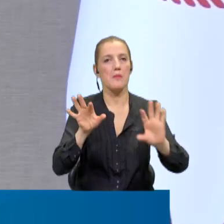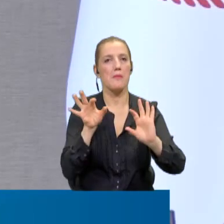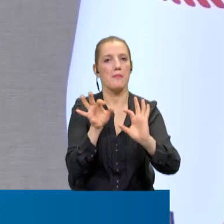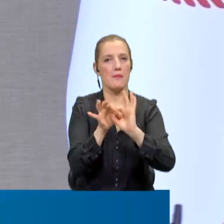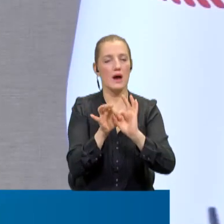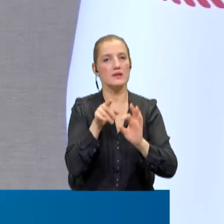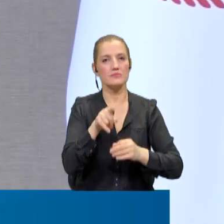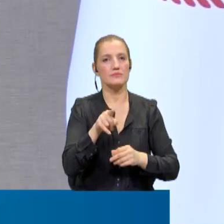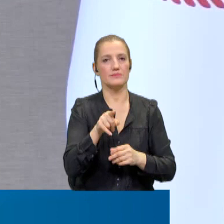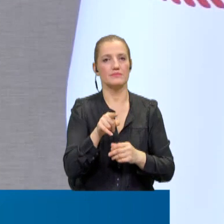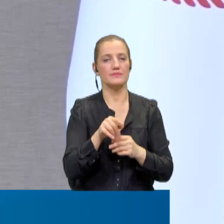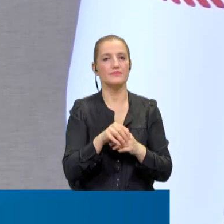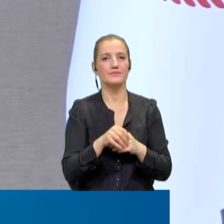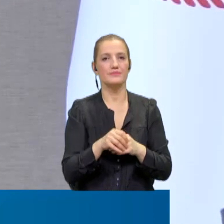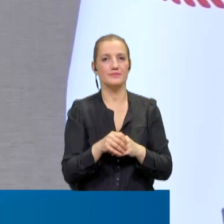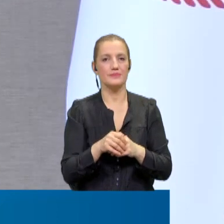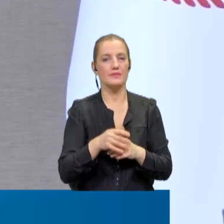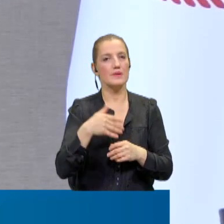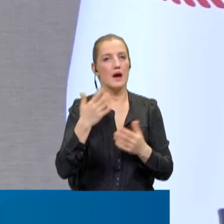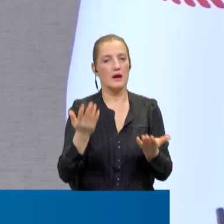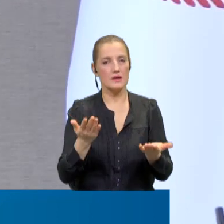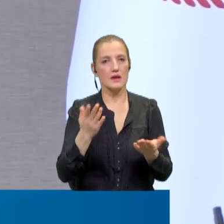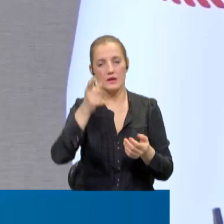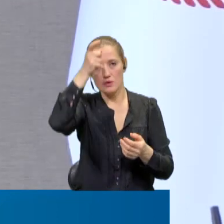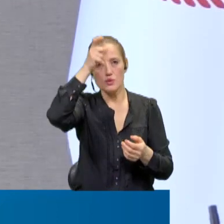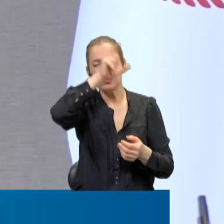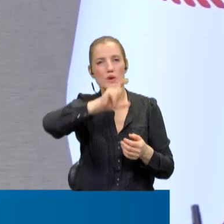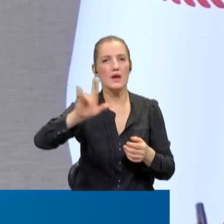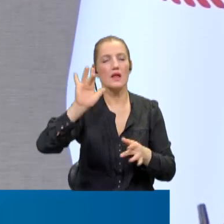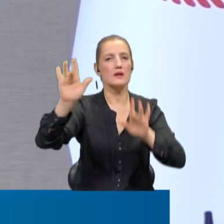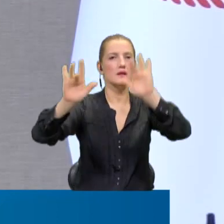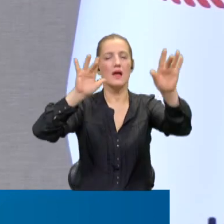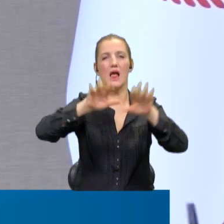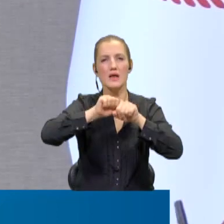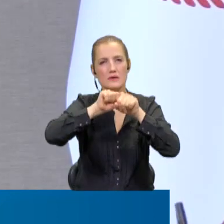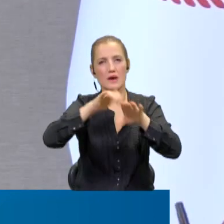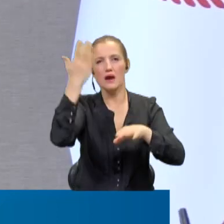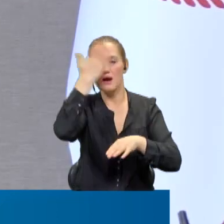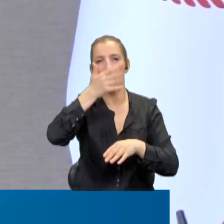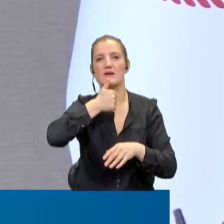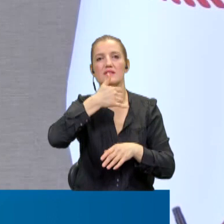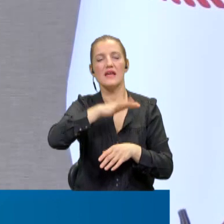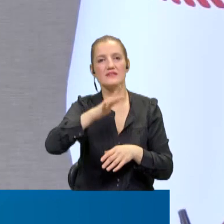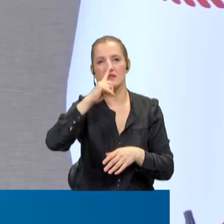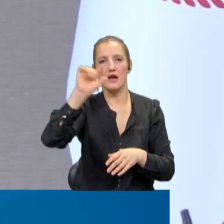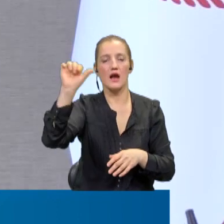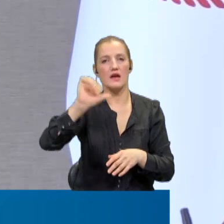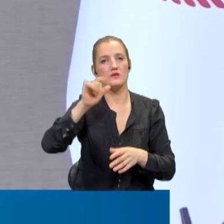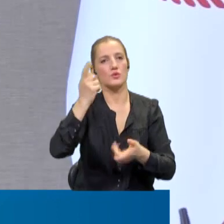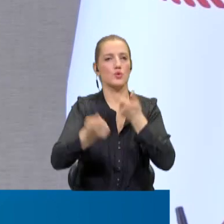suretiyle artıkk yurdumuzun dört bir köşesinde Karadeniz gazı